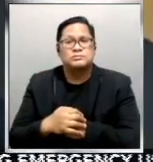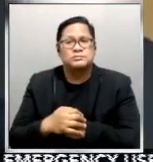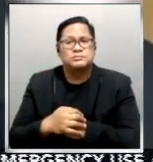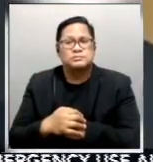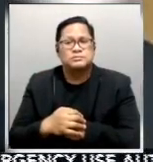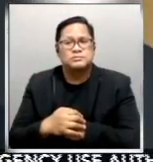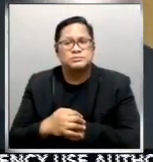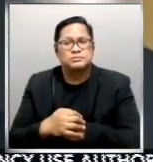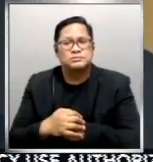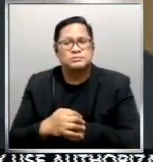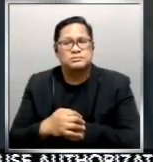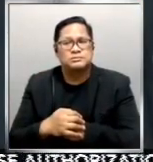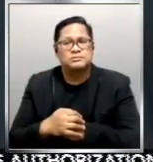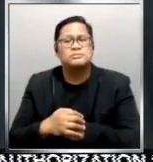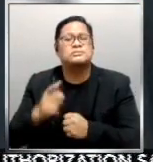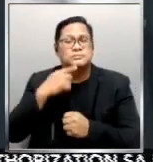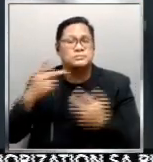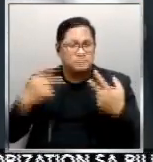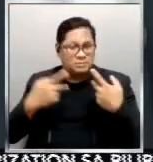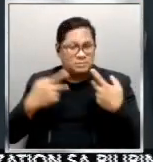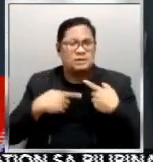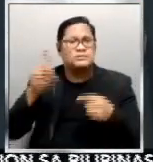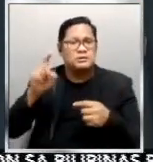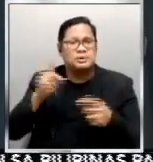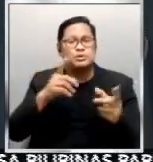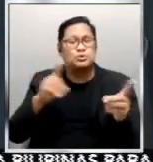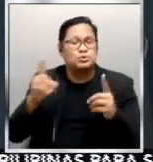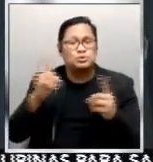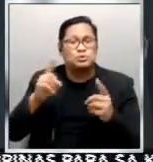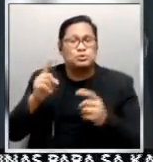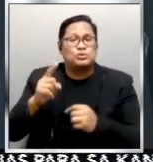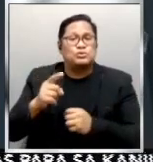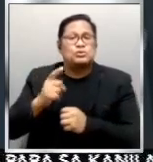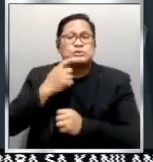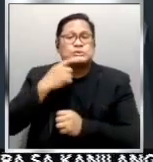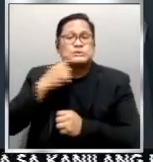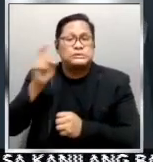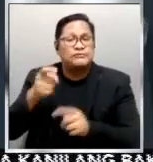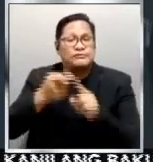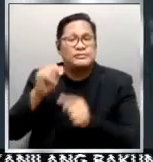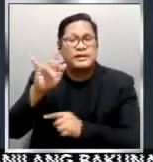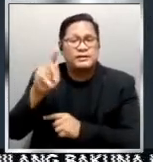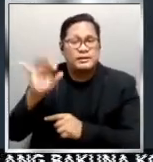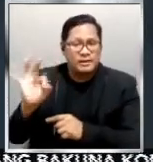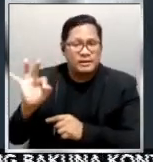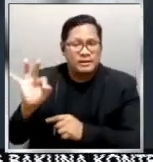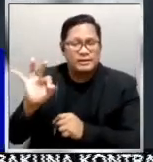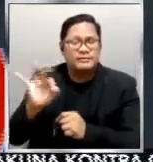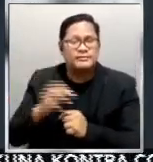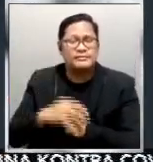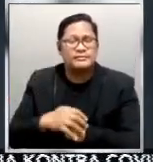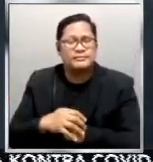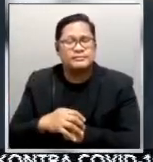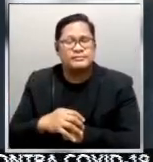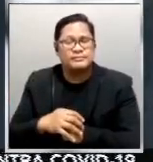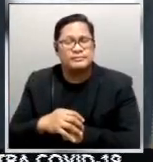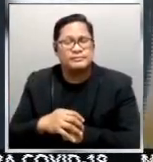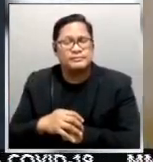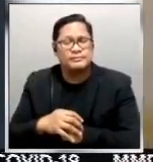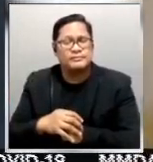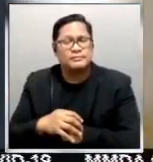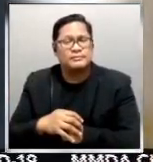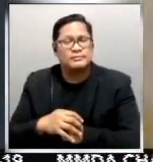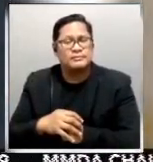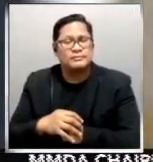make a ruling as soon as possible. I trust the Vice Mayor that this matter has to be